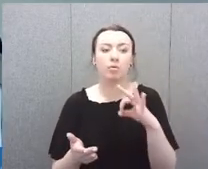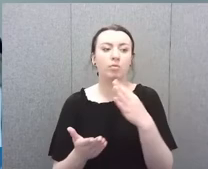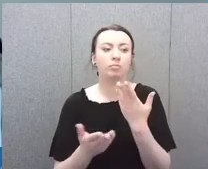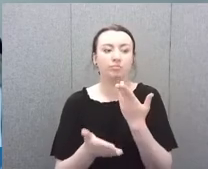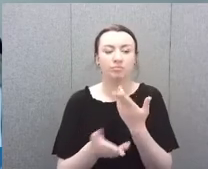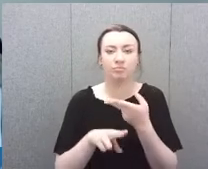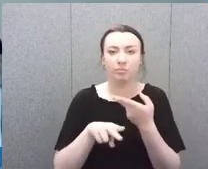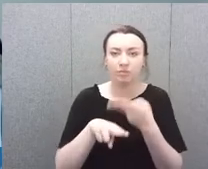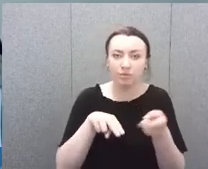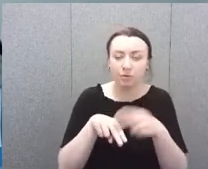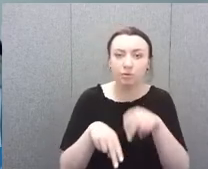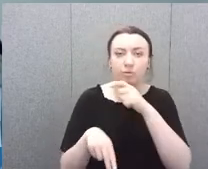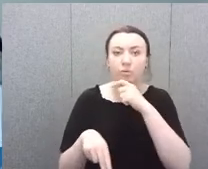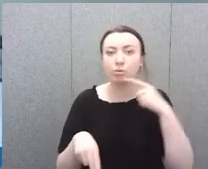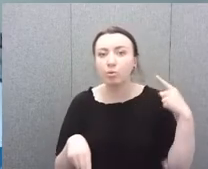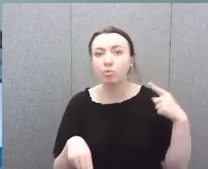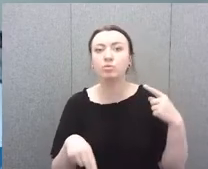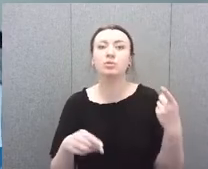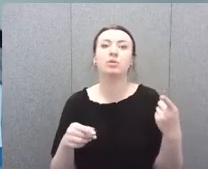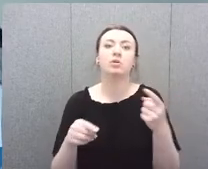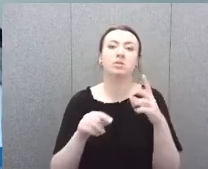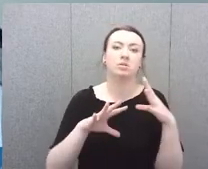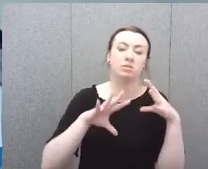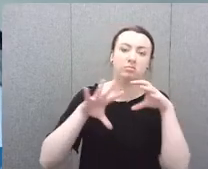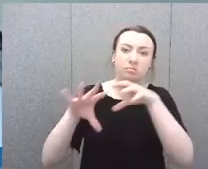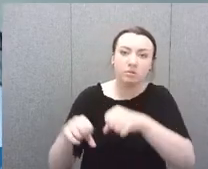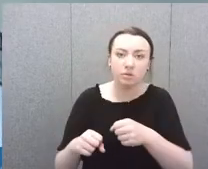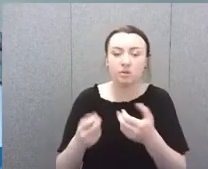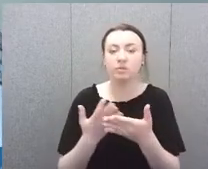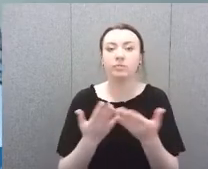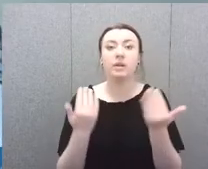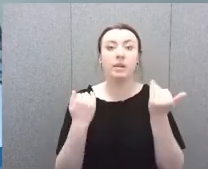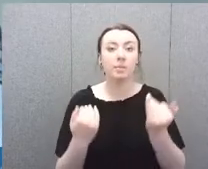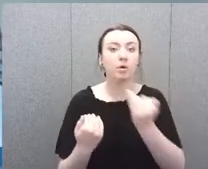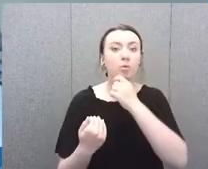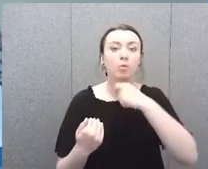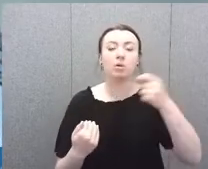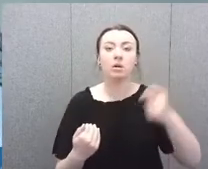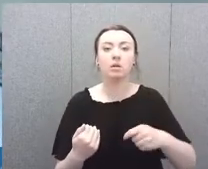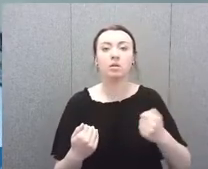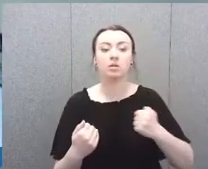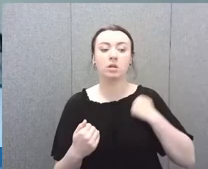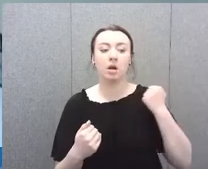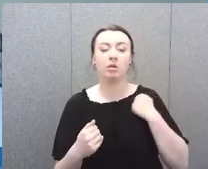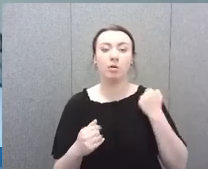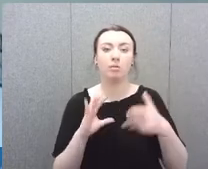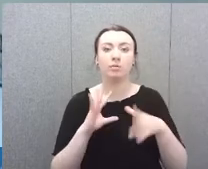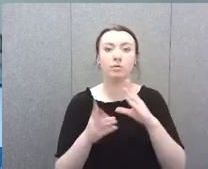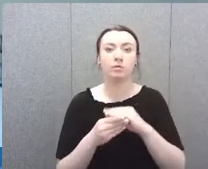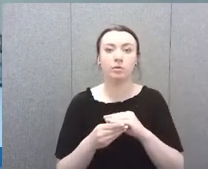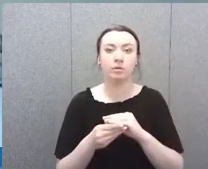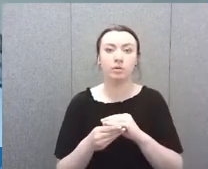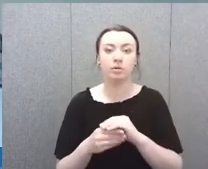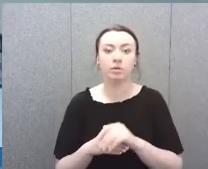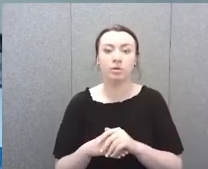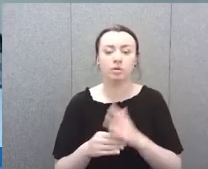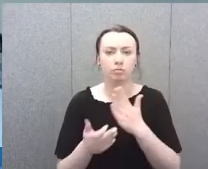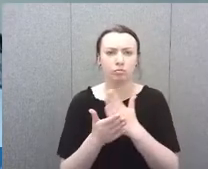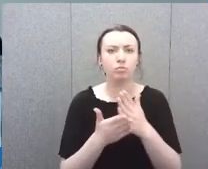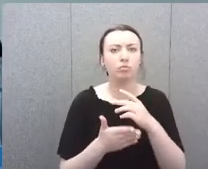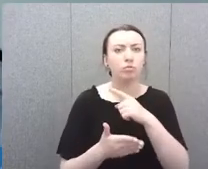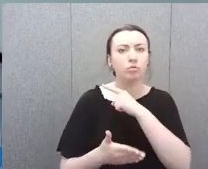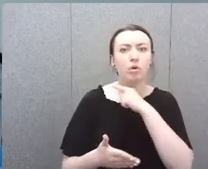время 57 тысяч женщин несут службу в украинских вооруженных силах.